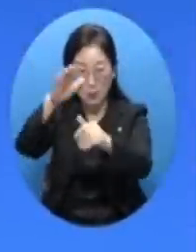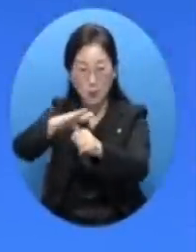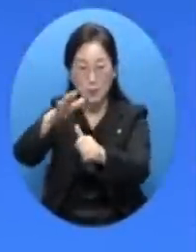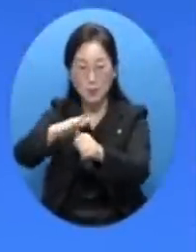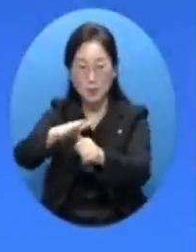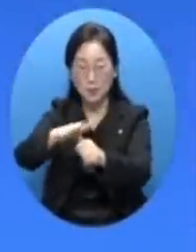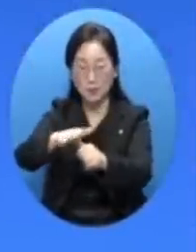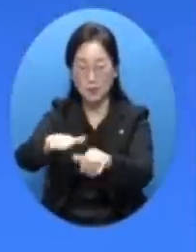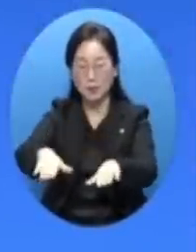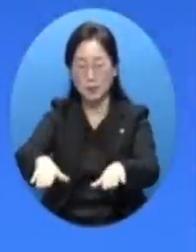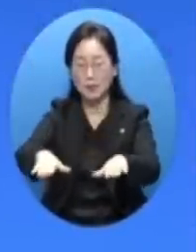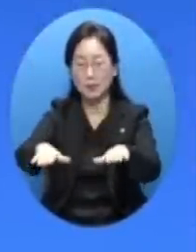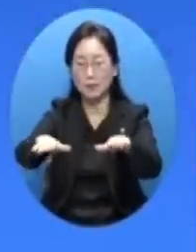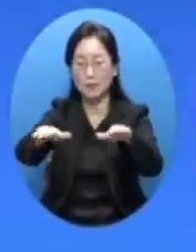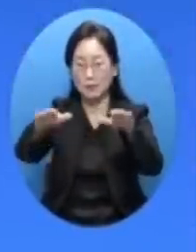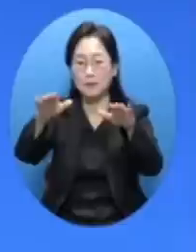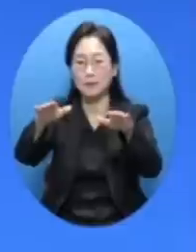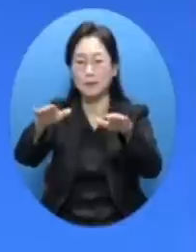자라면서